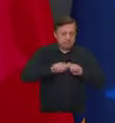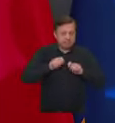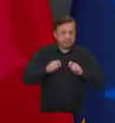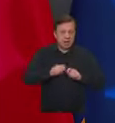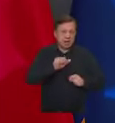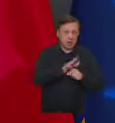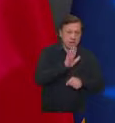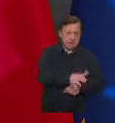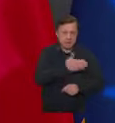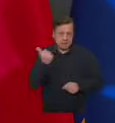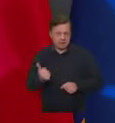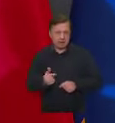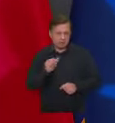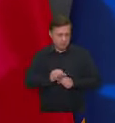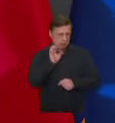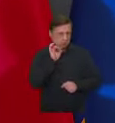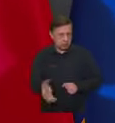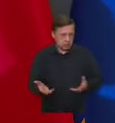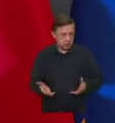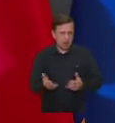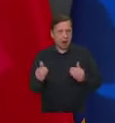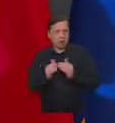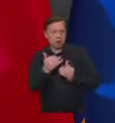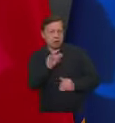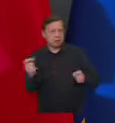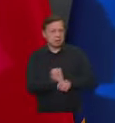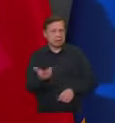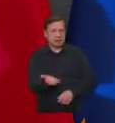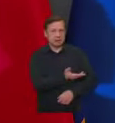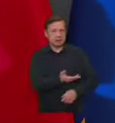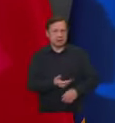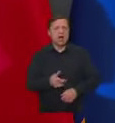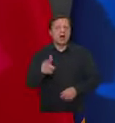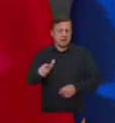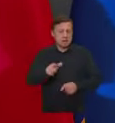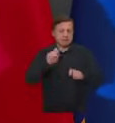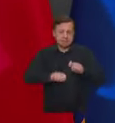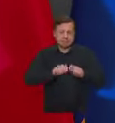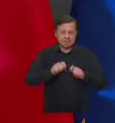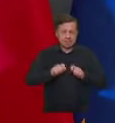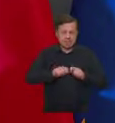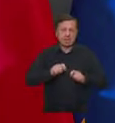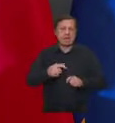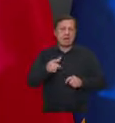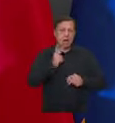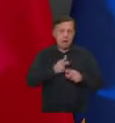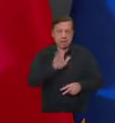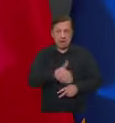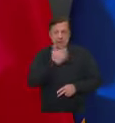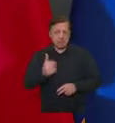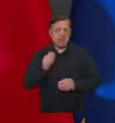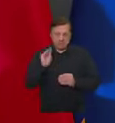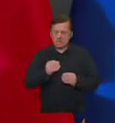jest stosunkowo dobra w porównaniu z innymi krajami. Oczywiście tych testów przybywa i będzie ich przybywało. W tej chwili